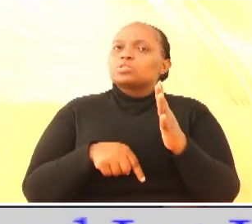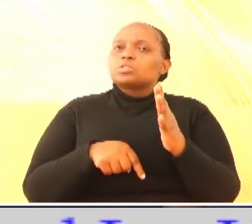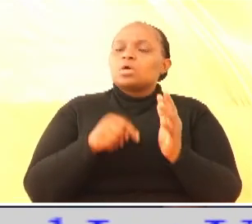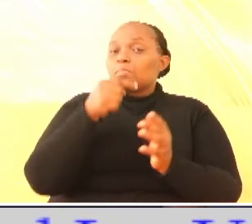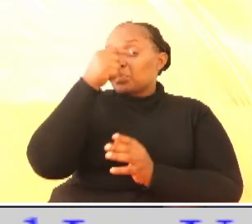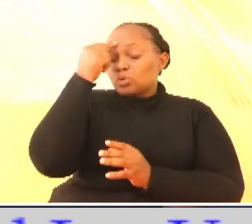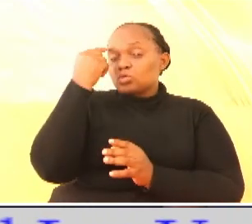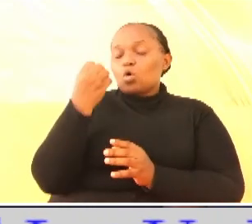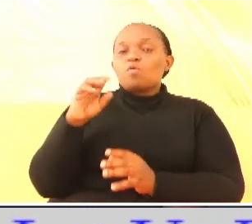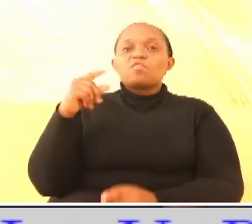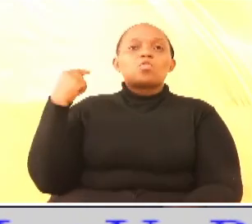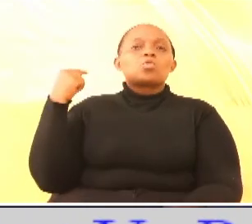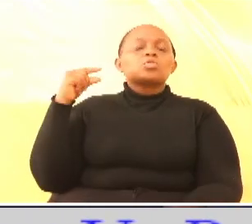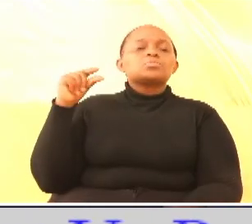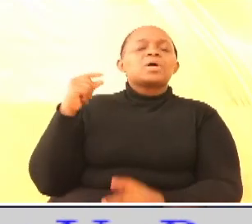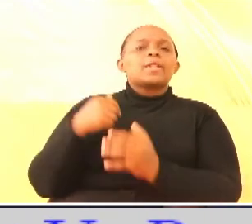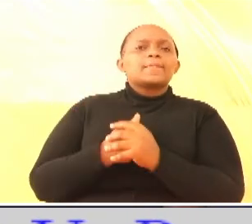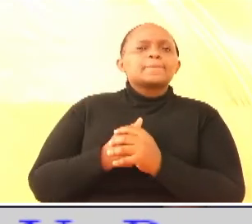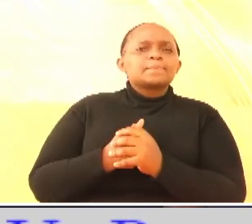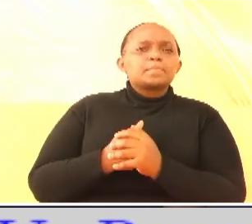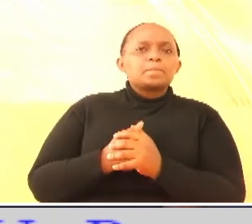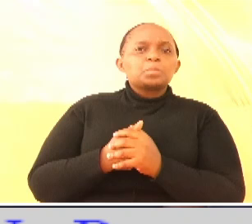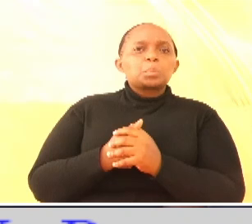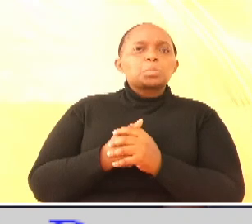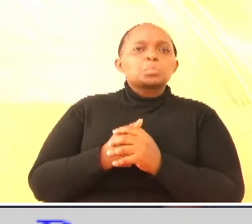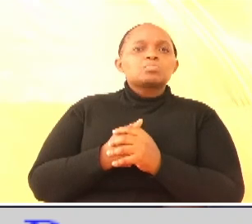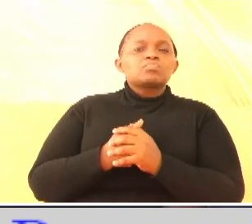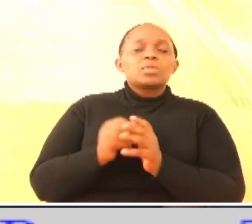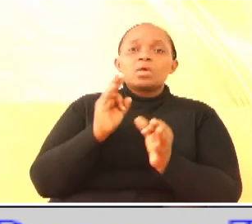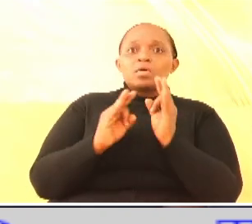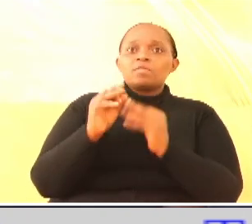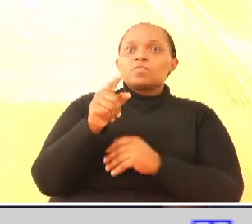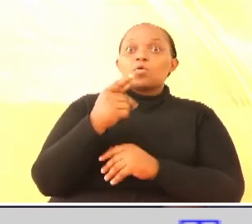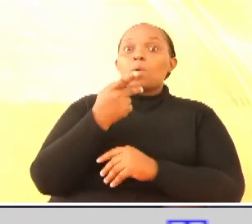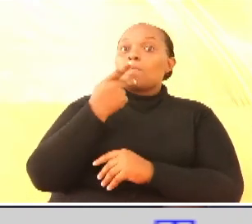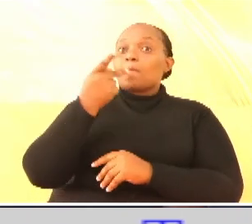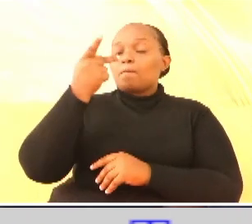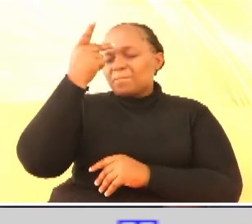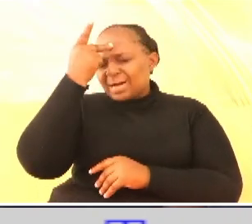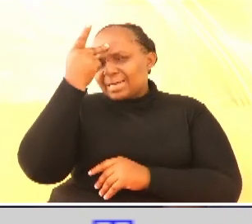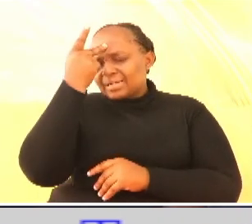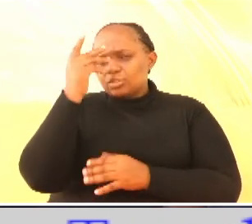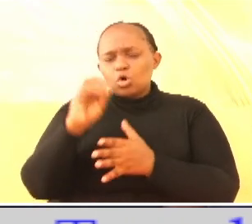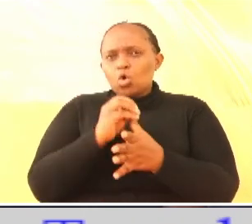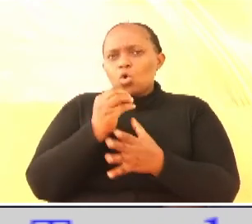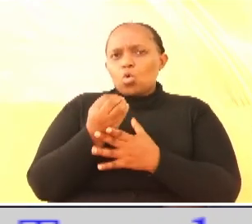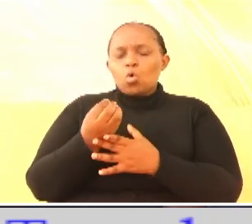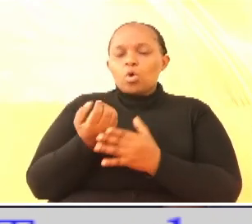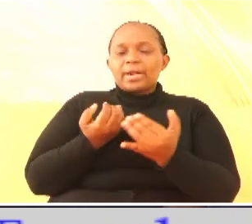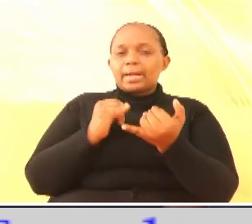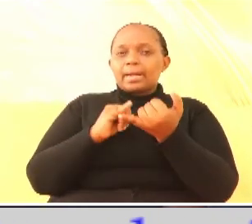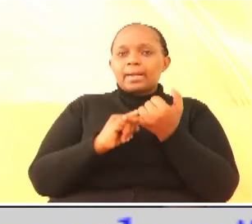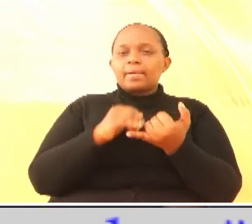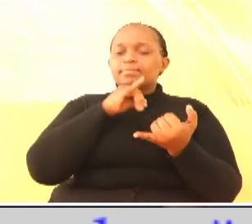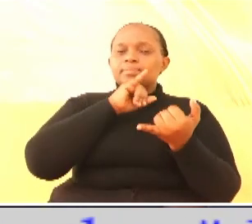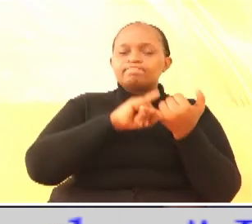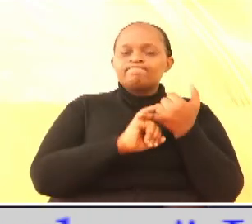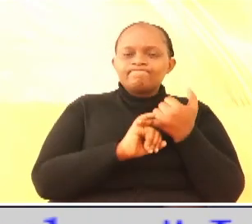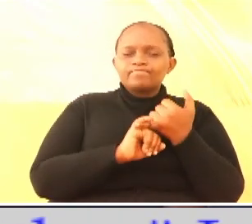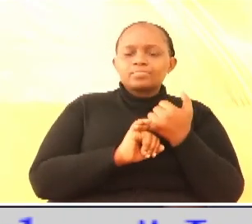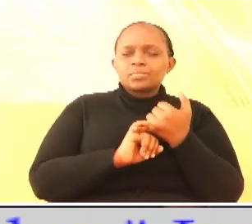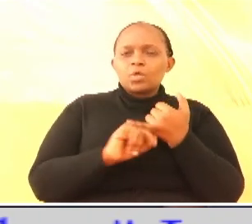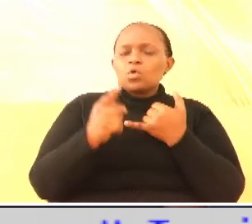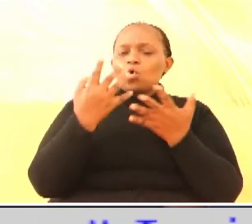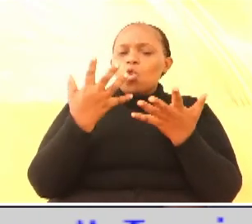nini? Hata uko kwako ambao wewe ni mzazi na wewe ni spouse, what are you losing on behalf for the sake of your